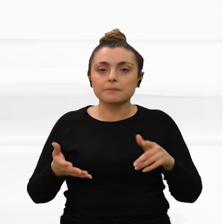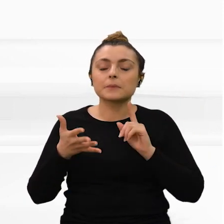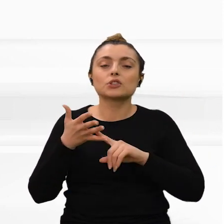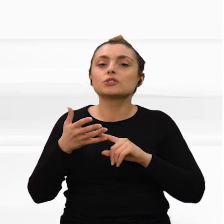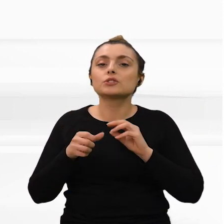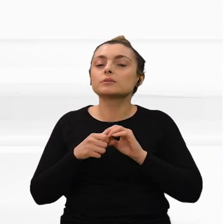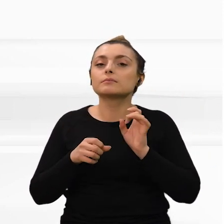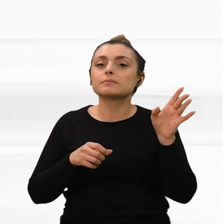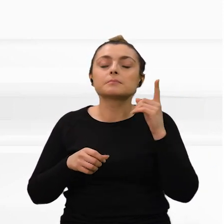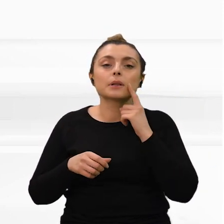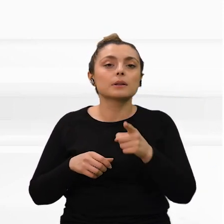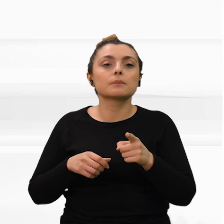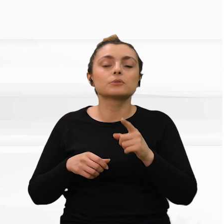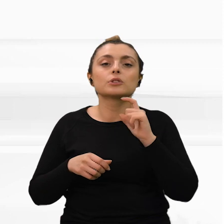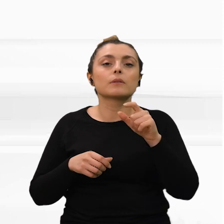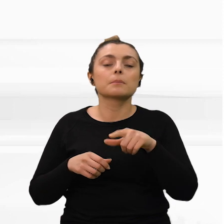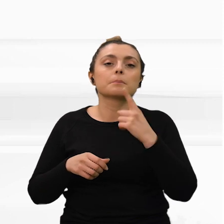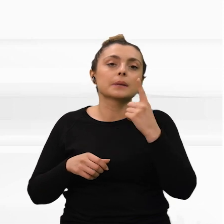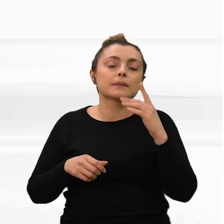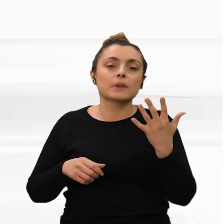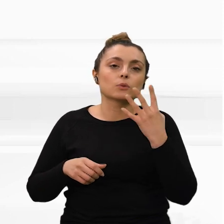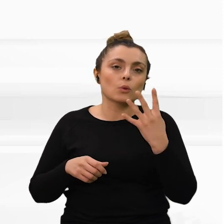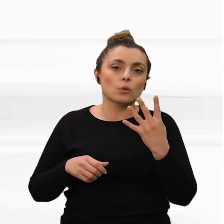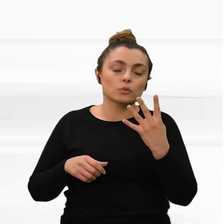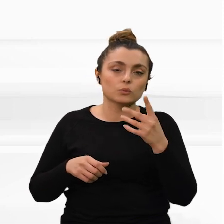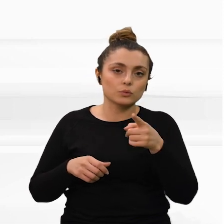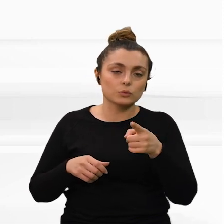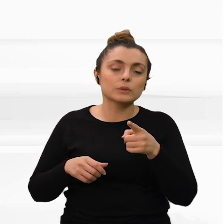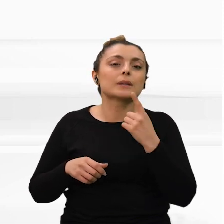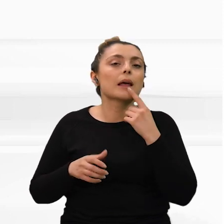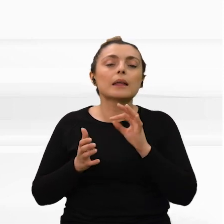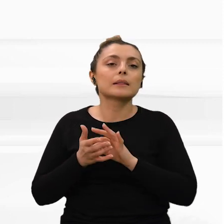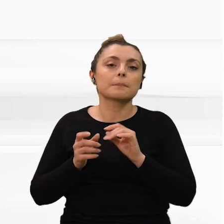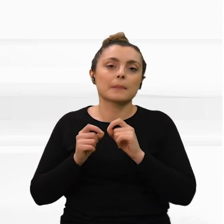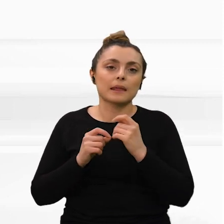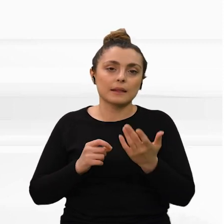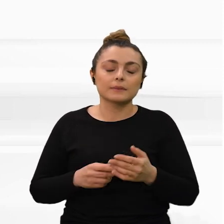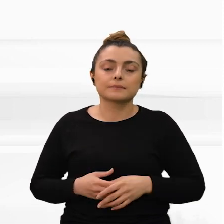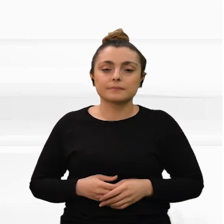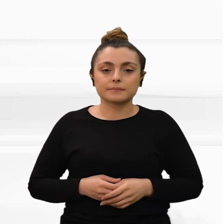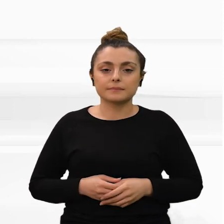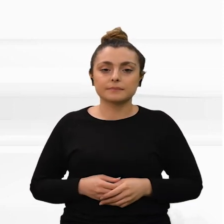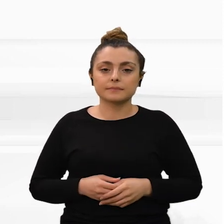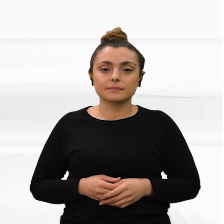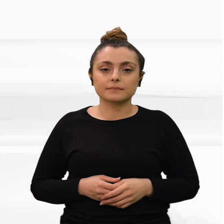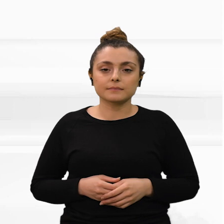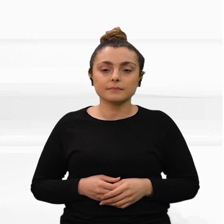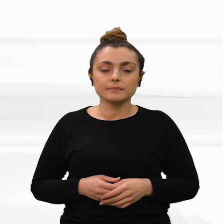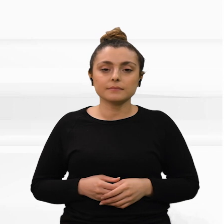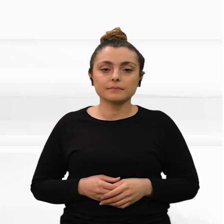V seçeneği denediğinizde cevap bir ve 4 Yani ben seçeneğini